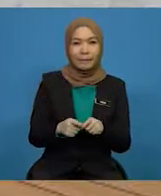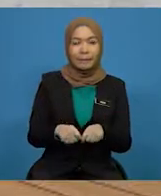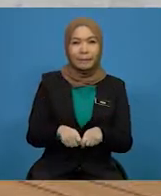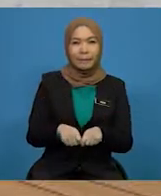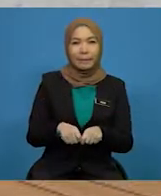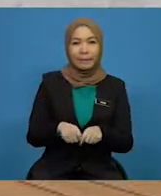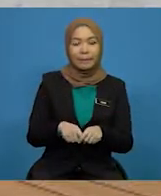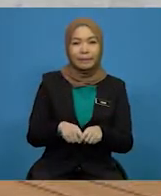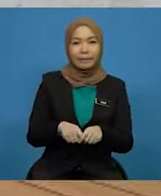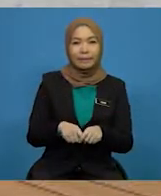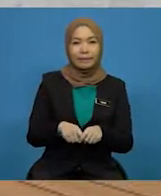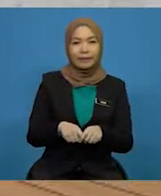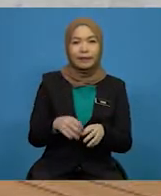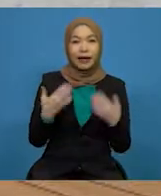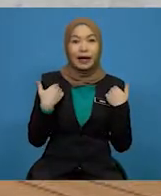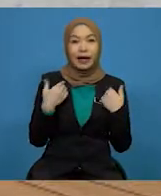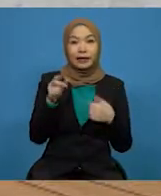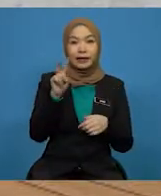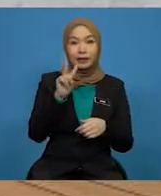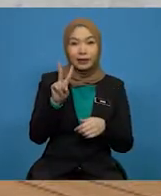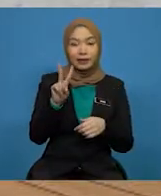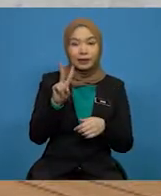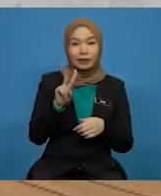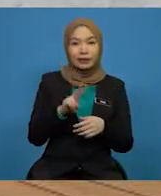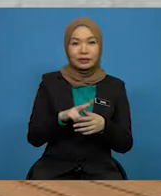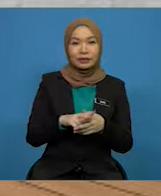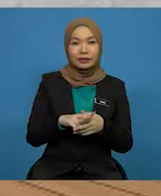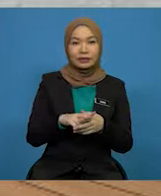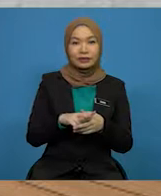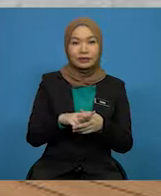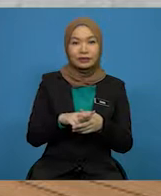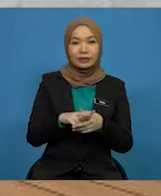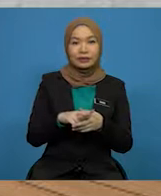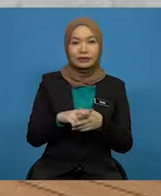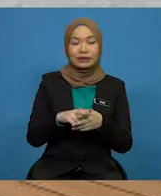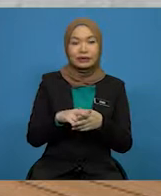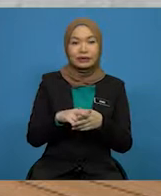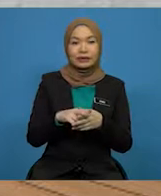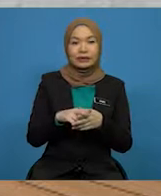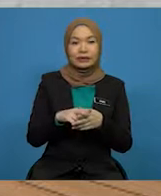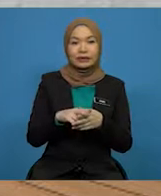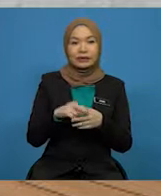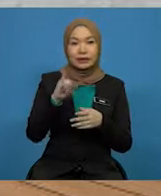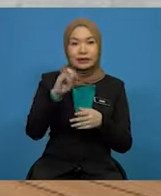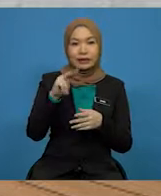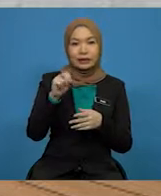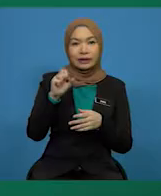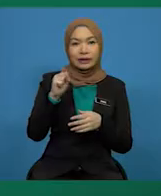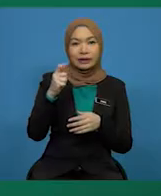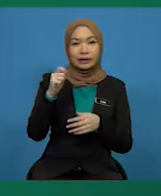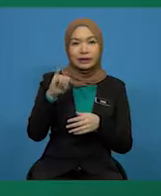Jadi, terdapat dua institusi kewangan yang terlibat secara langsung dalam penawaran wang. Yang